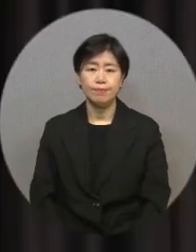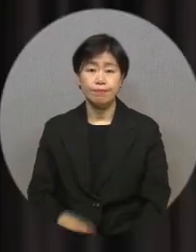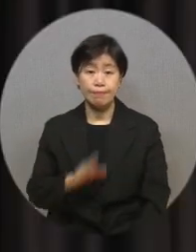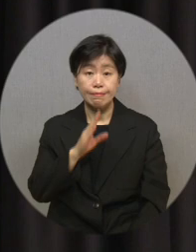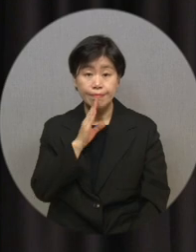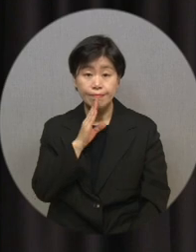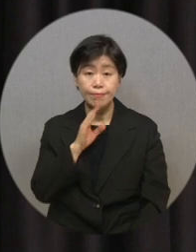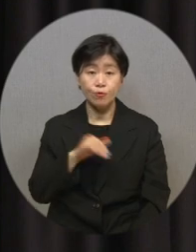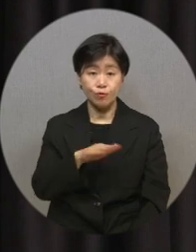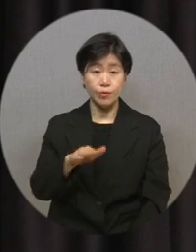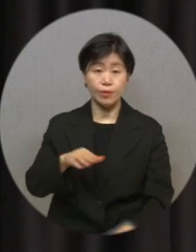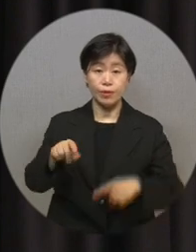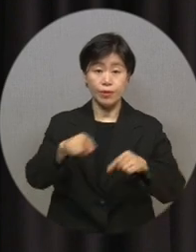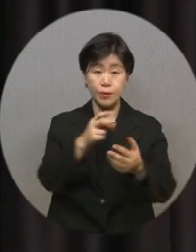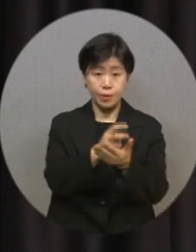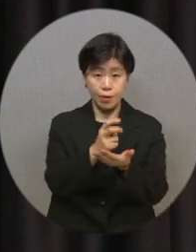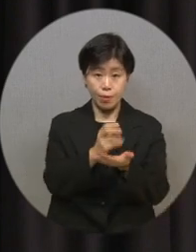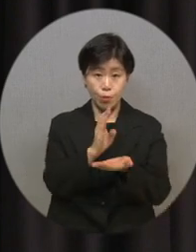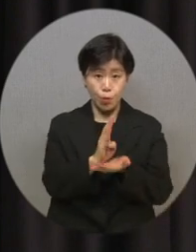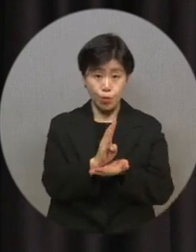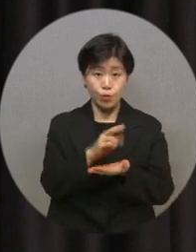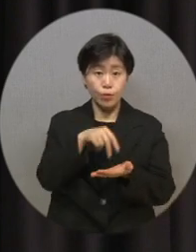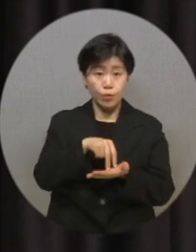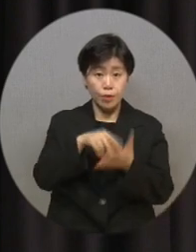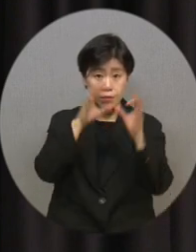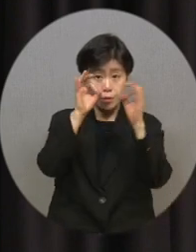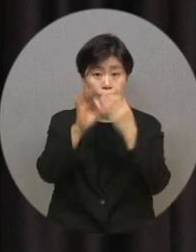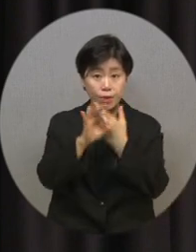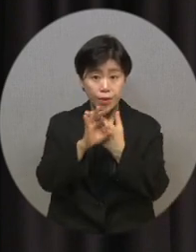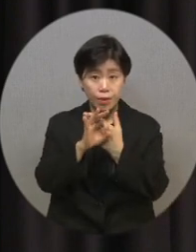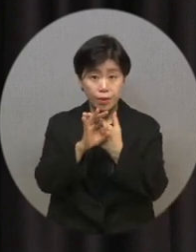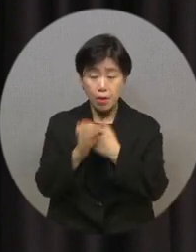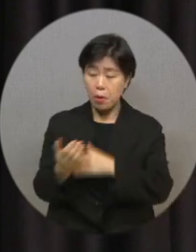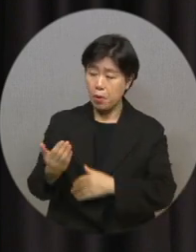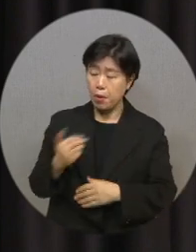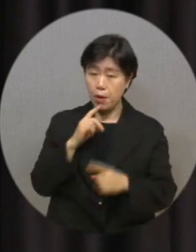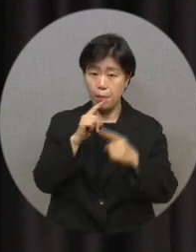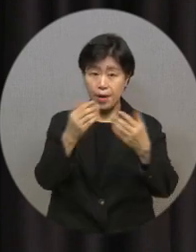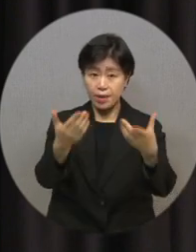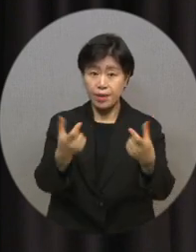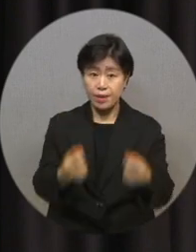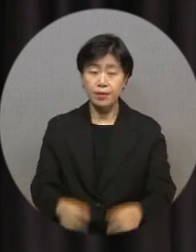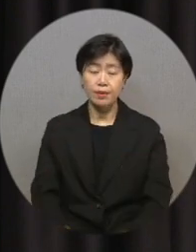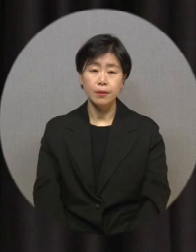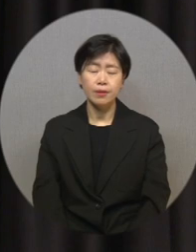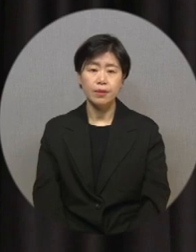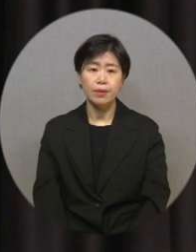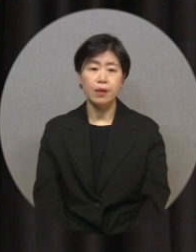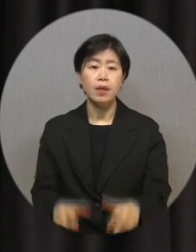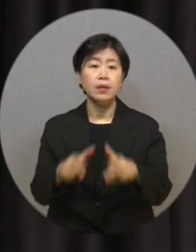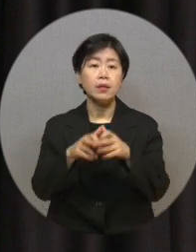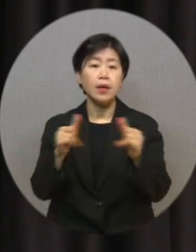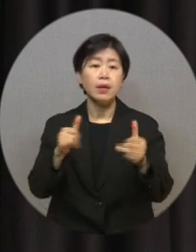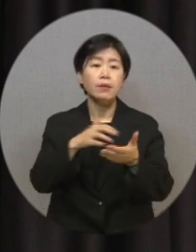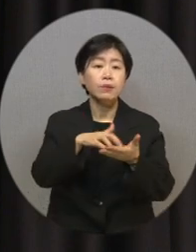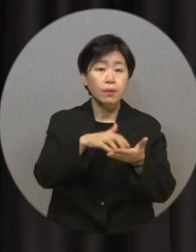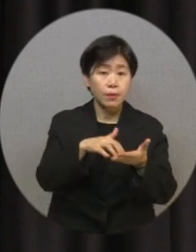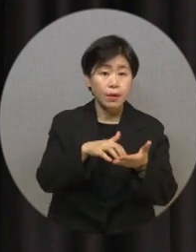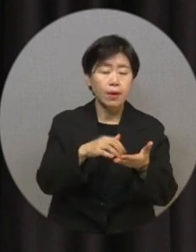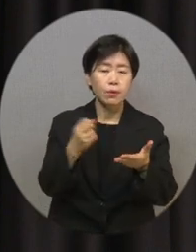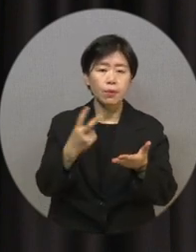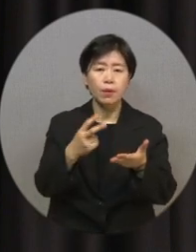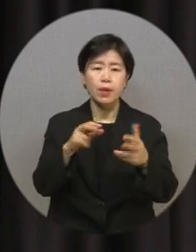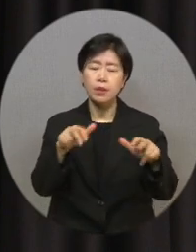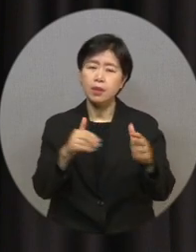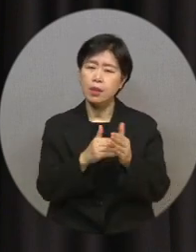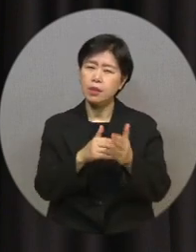저희 정책본부 측면에서 보면 아까 선생님께 말씀드렸다시피 어 장애인 그 통계 아카이브 구축하는게